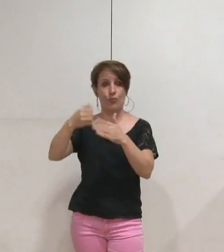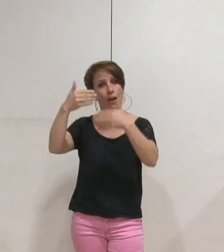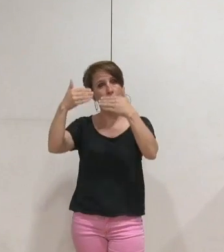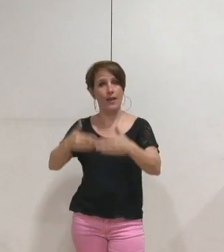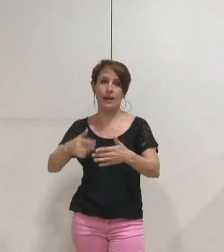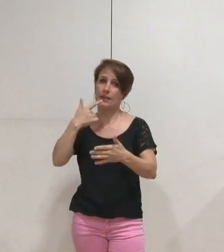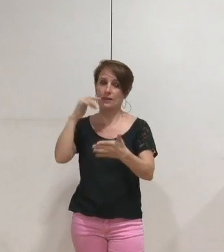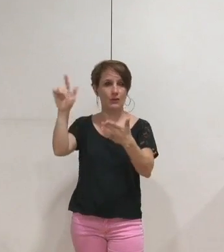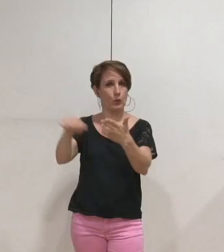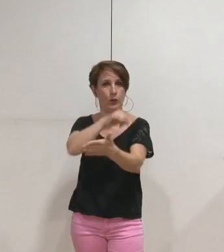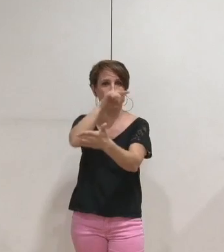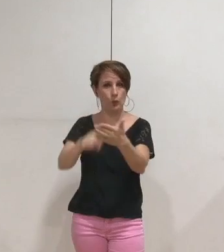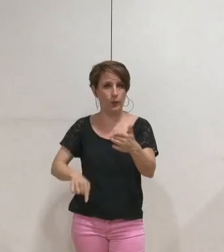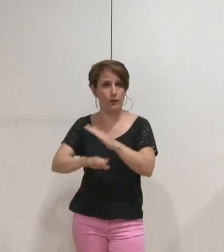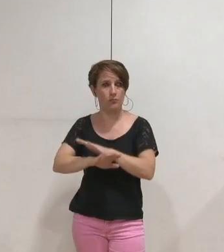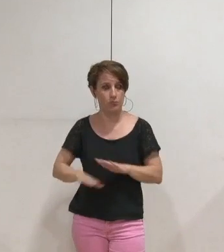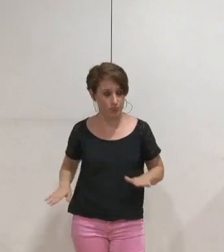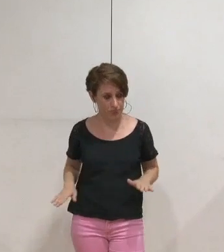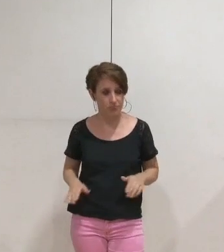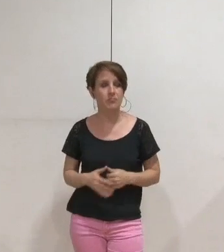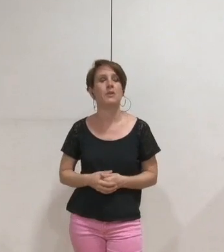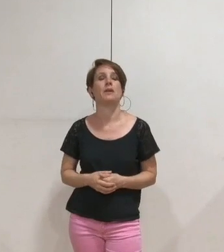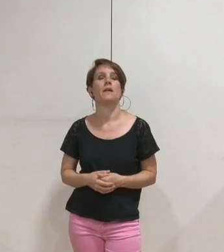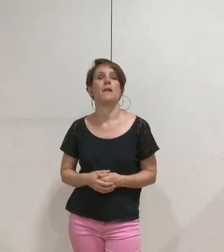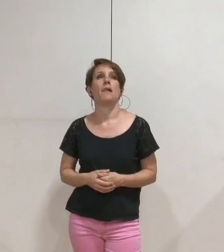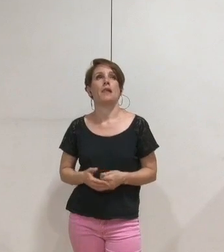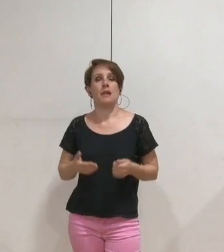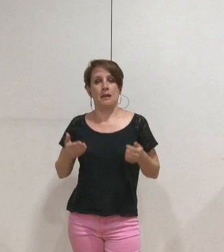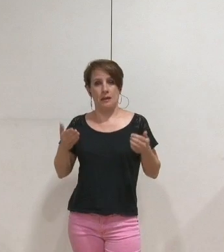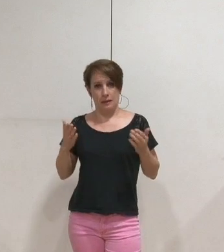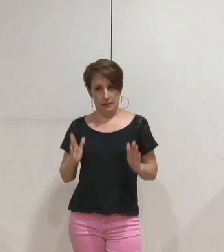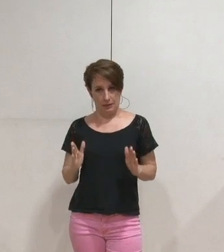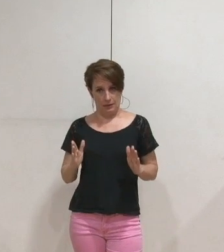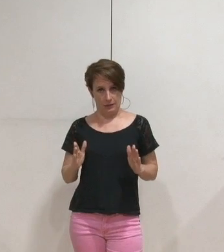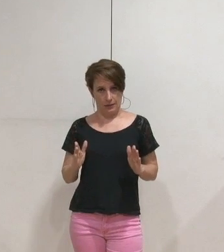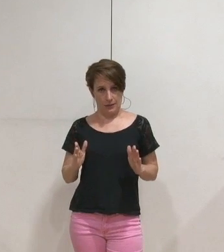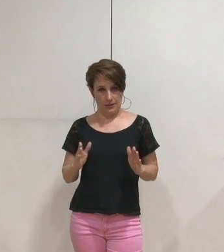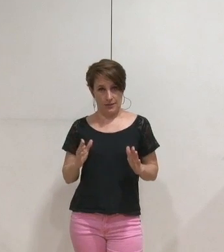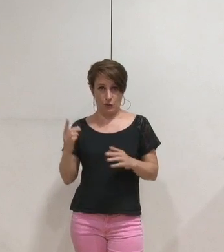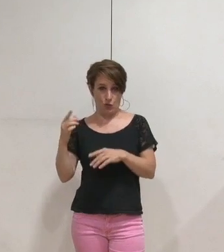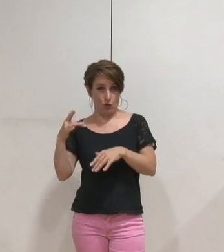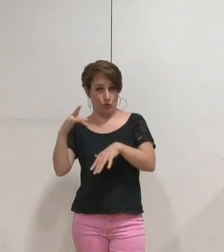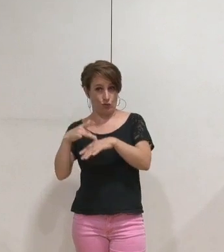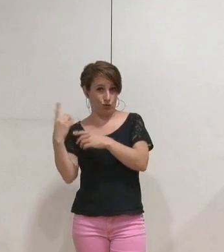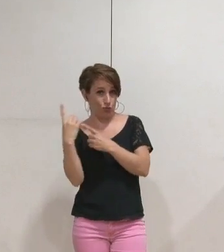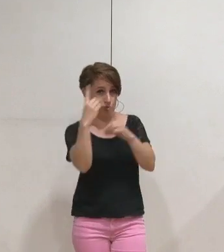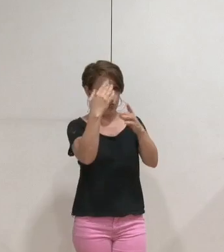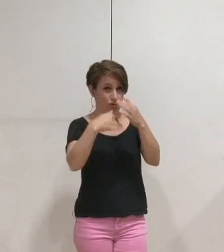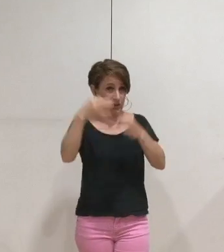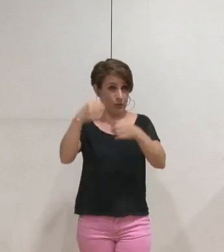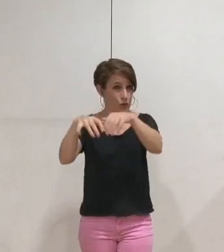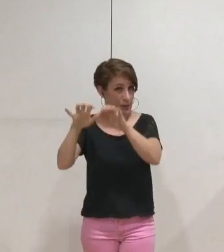et des adjoints cette décision fait l'objet d'un recours devant le Tribunal administra de la part du promoteur